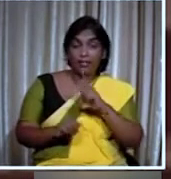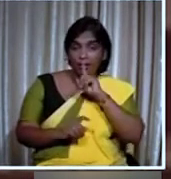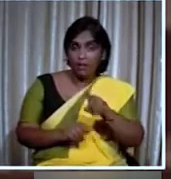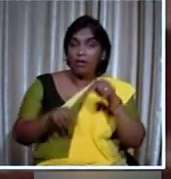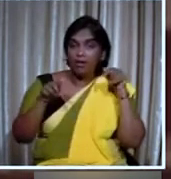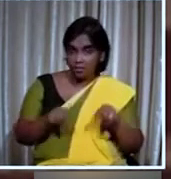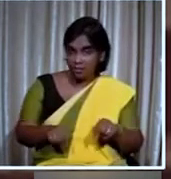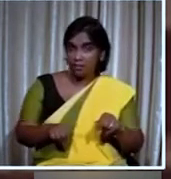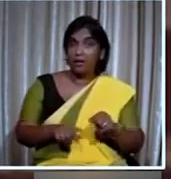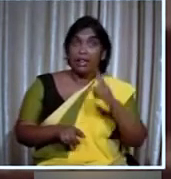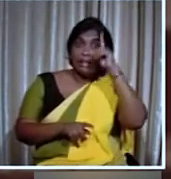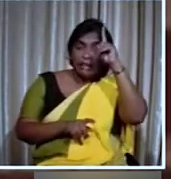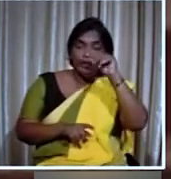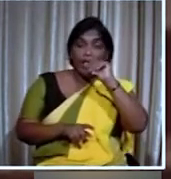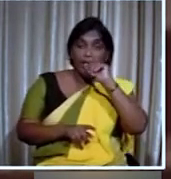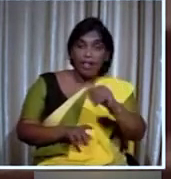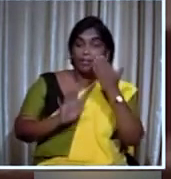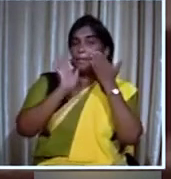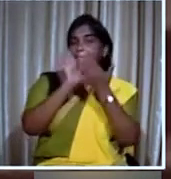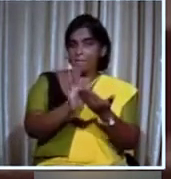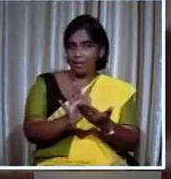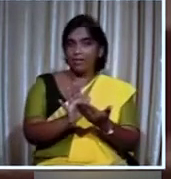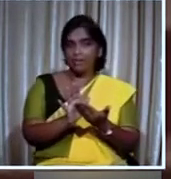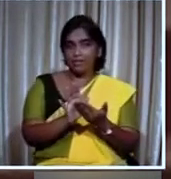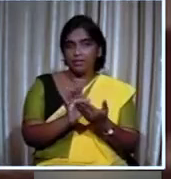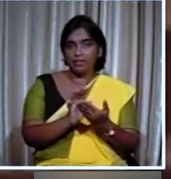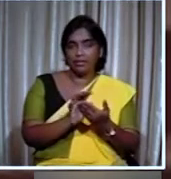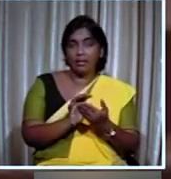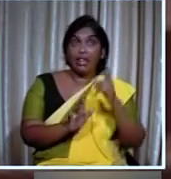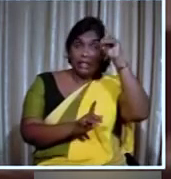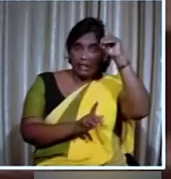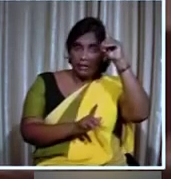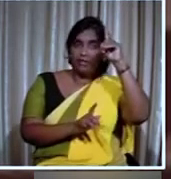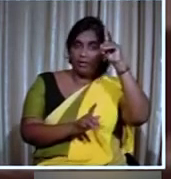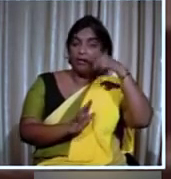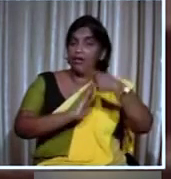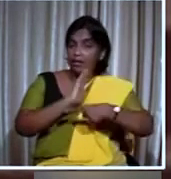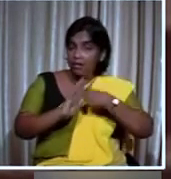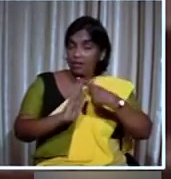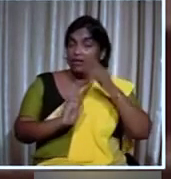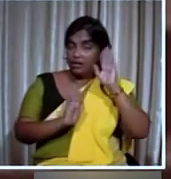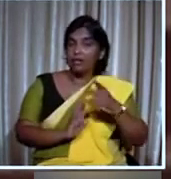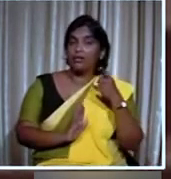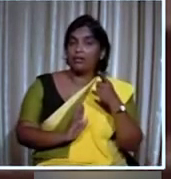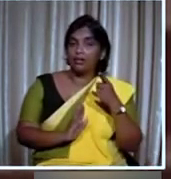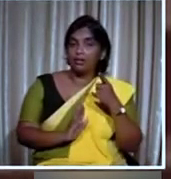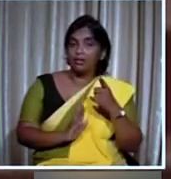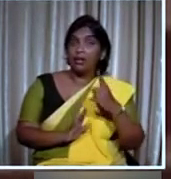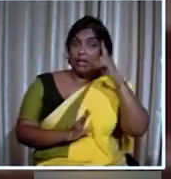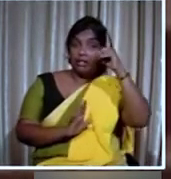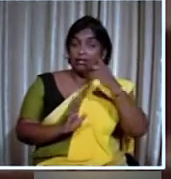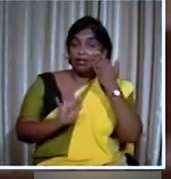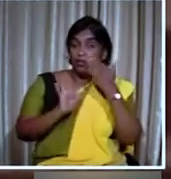හැබැයි අද දෙවියෝ ඇත්ත එළියට පෙන්නලා තියෙනවා මතක තියාගන්න දෙවියෝ මේ රටේ ඉන්න පත්